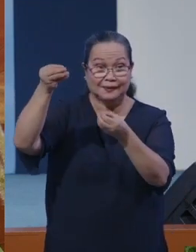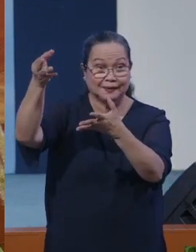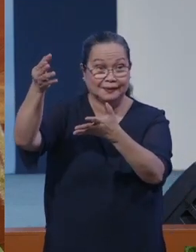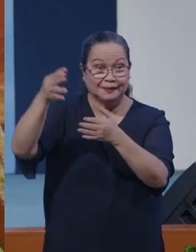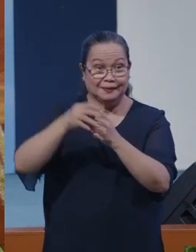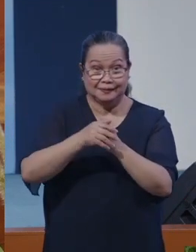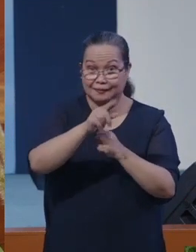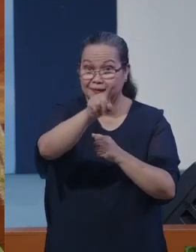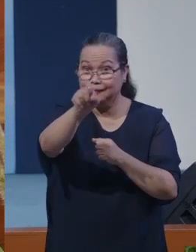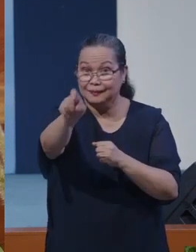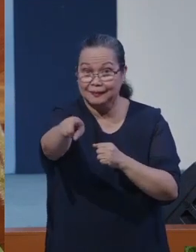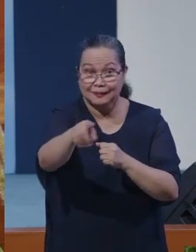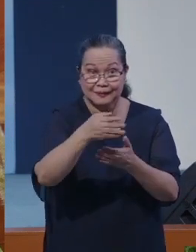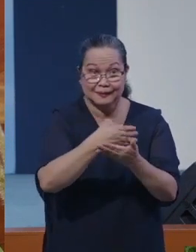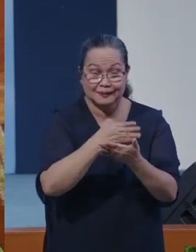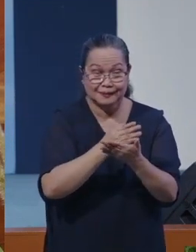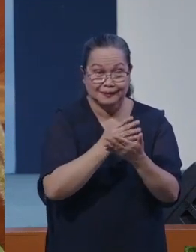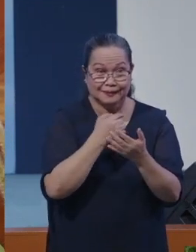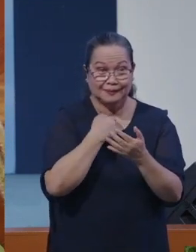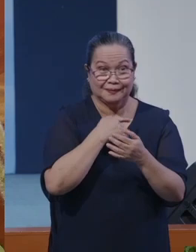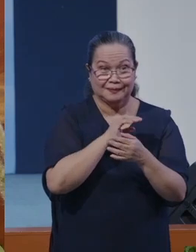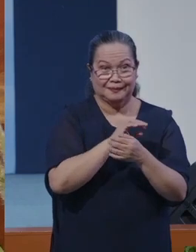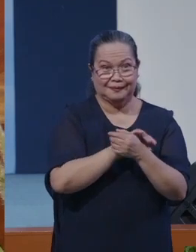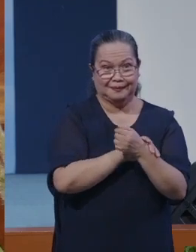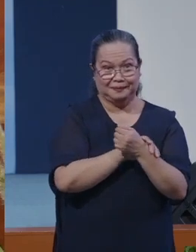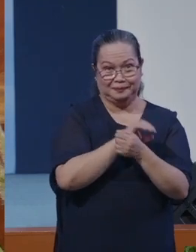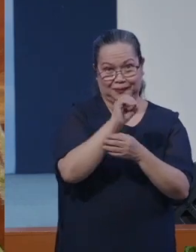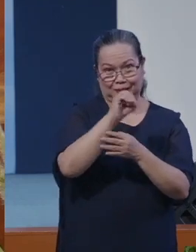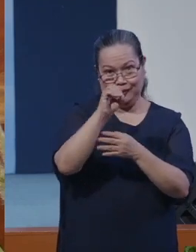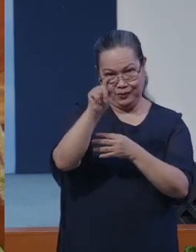Kanya? O sa OOTD?